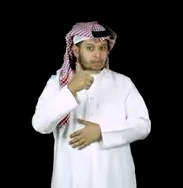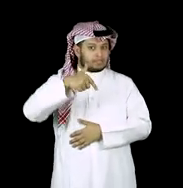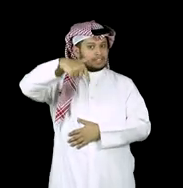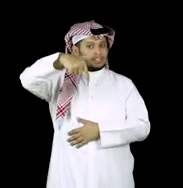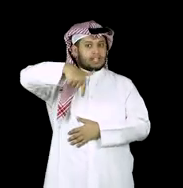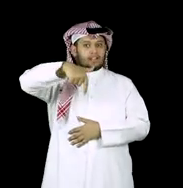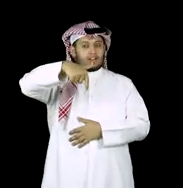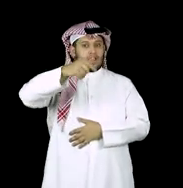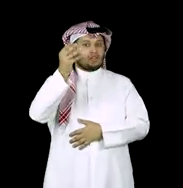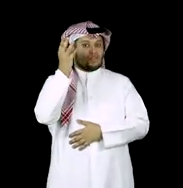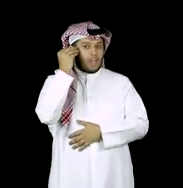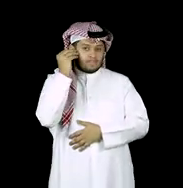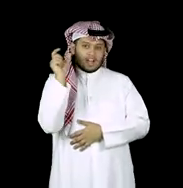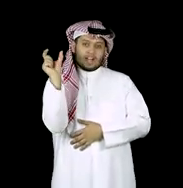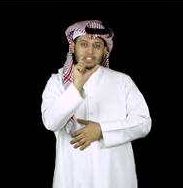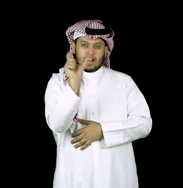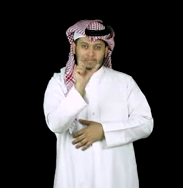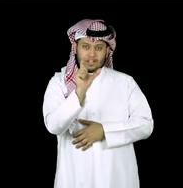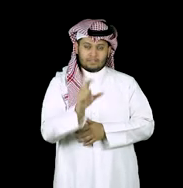السادسة من الثقافة الإسلامية.